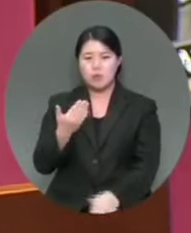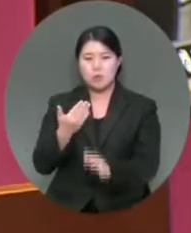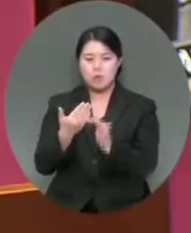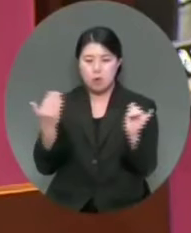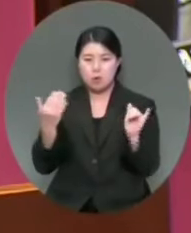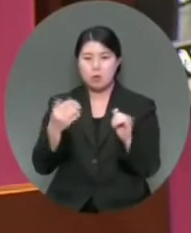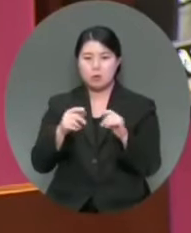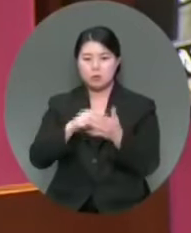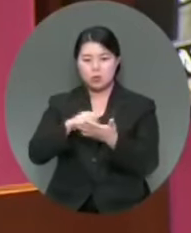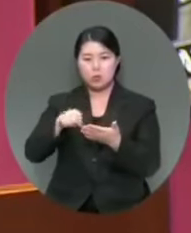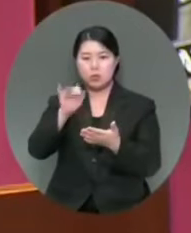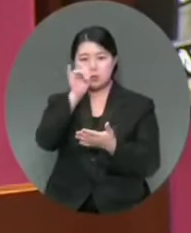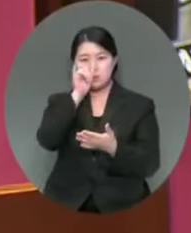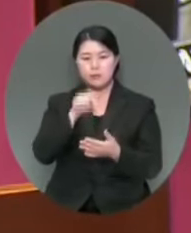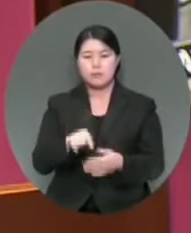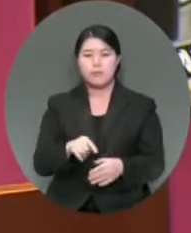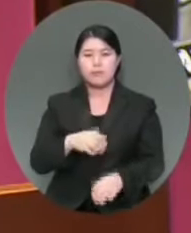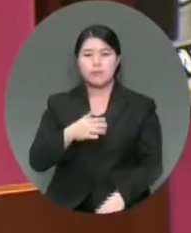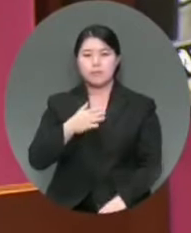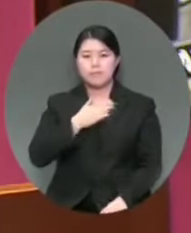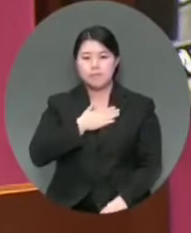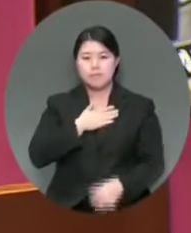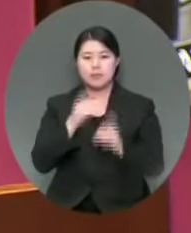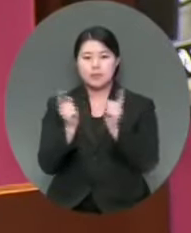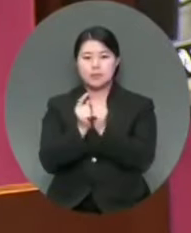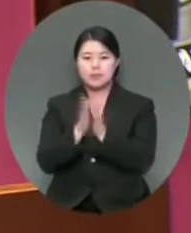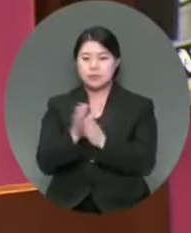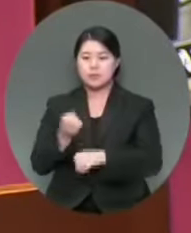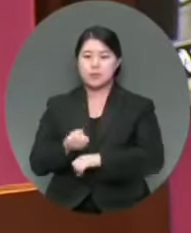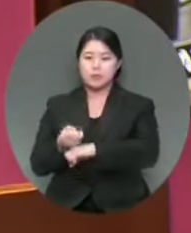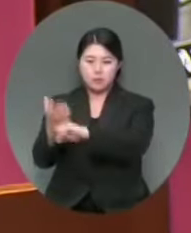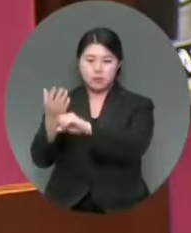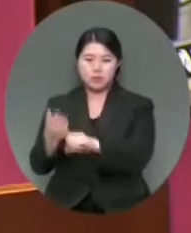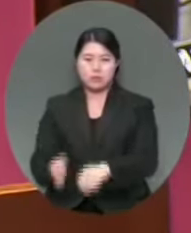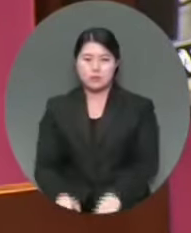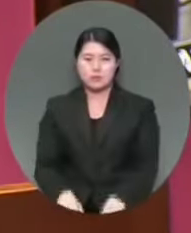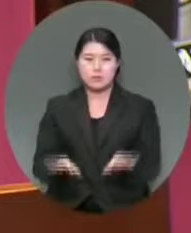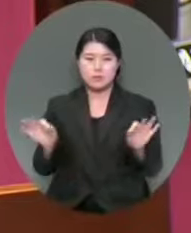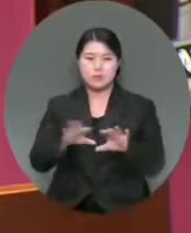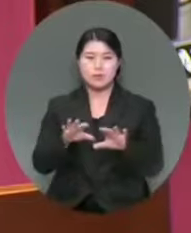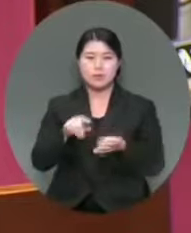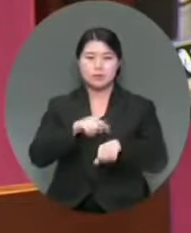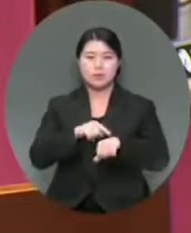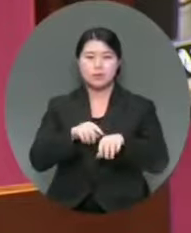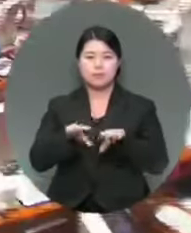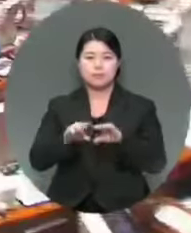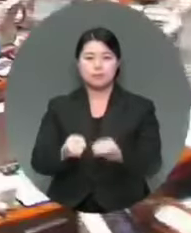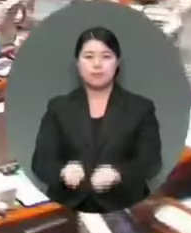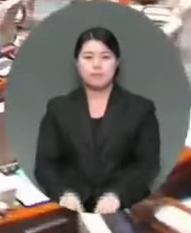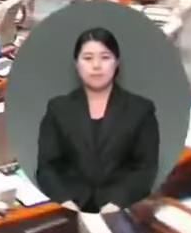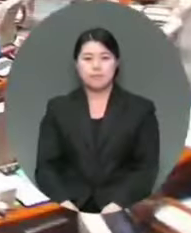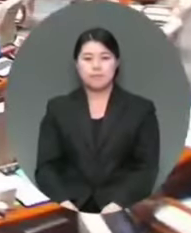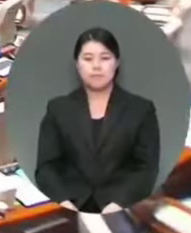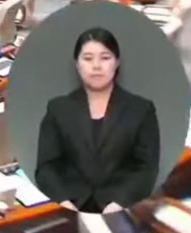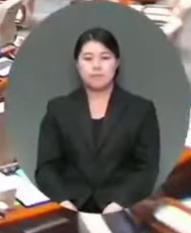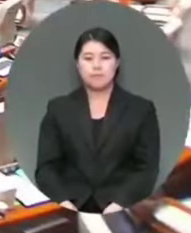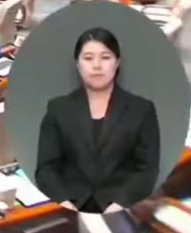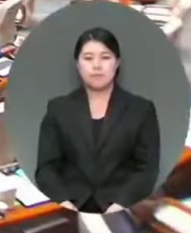있습니다. 본 의원이 직접 전달하겠습니다. 잠깐 시간 멈춰주시기 바랍니다.